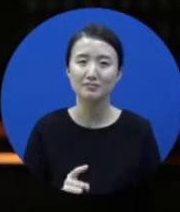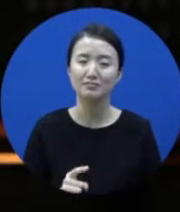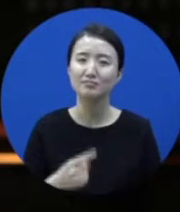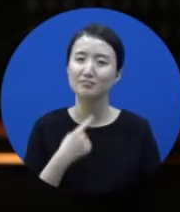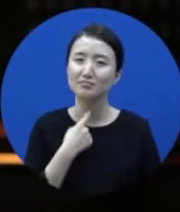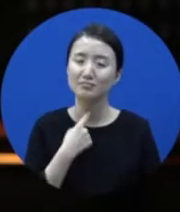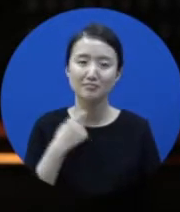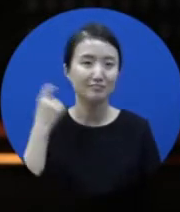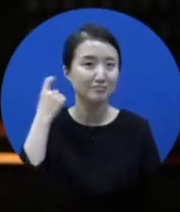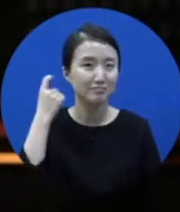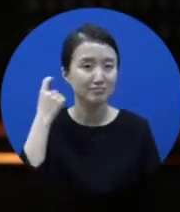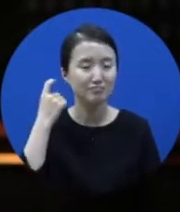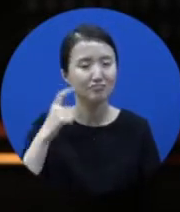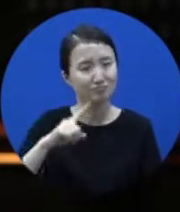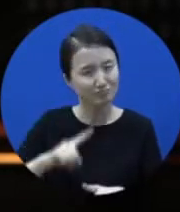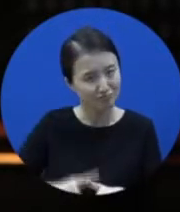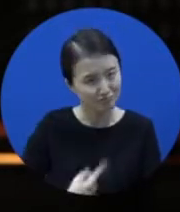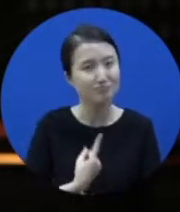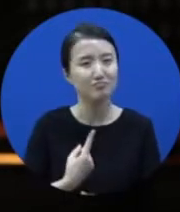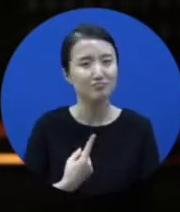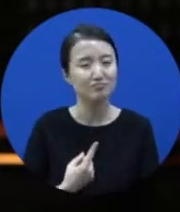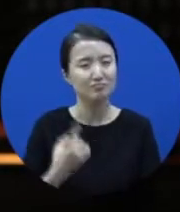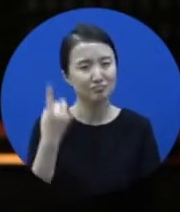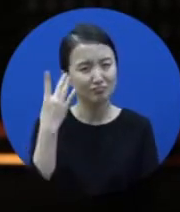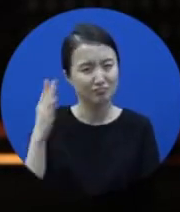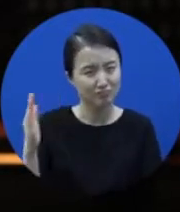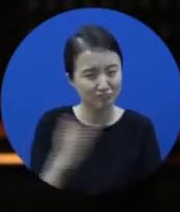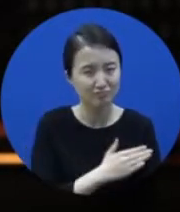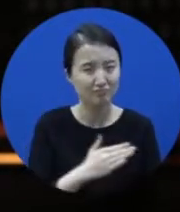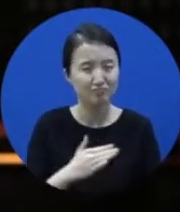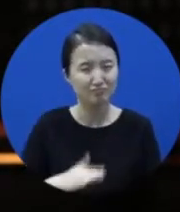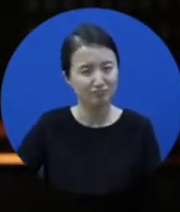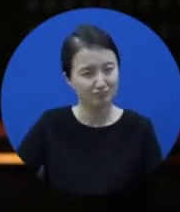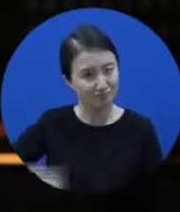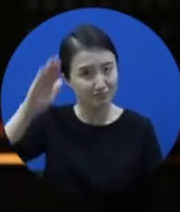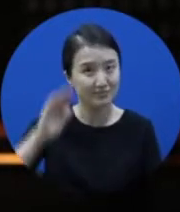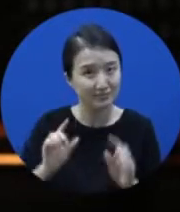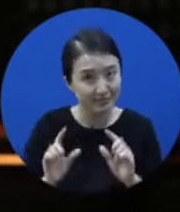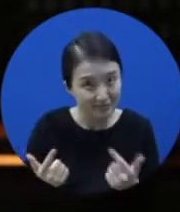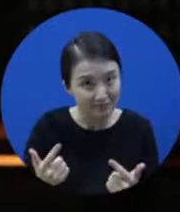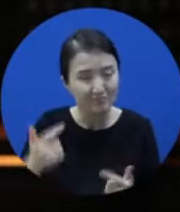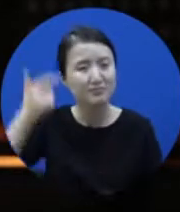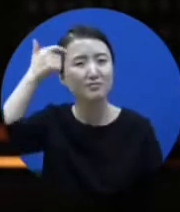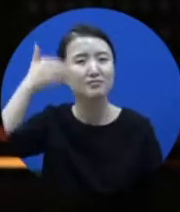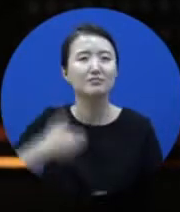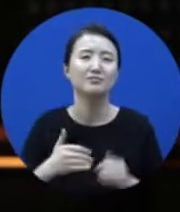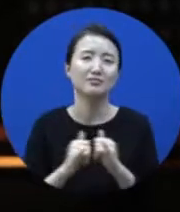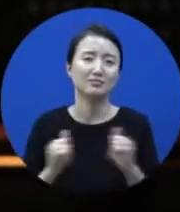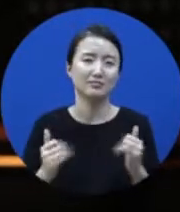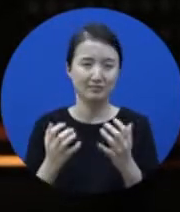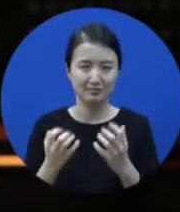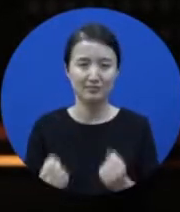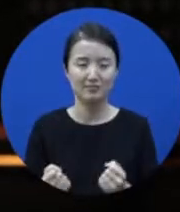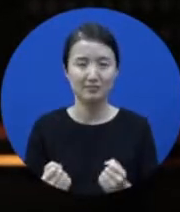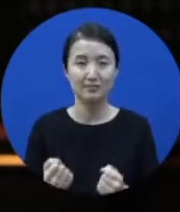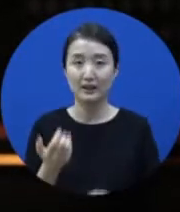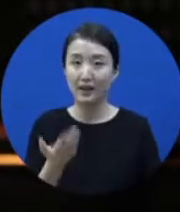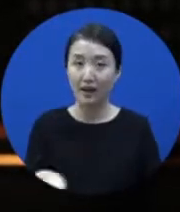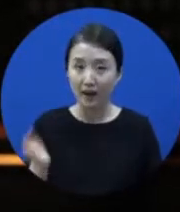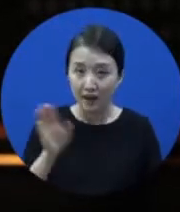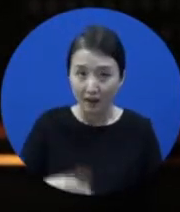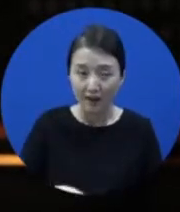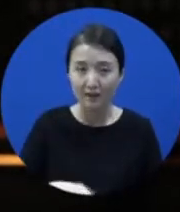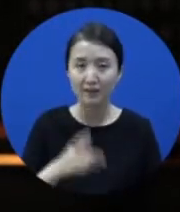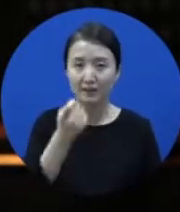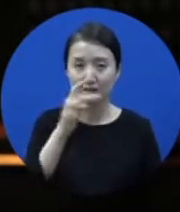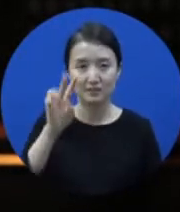아니야? 목소리는 타고나는 거 아니야? 라고 말씀을 하십니다. 그런데요. 여러분 한번 방송을 봐보세요. 모든